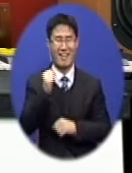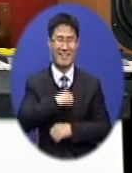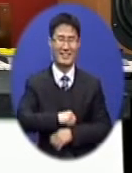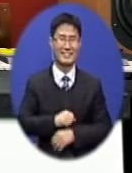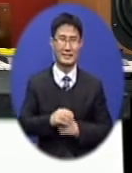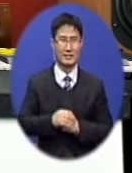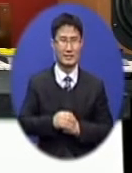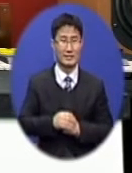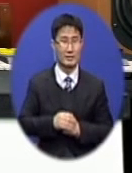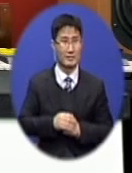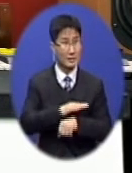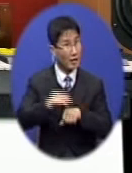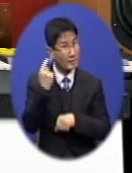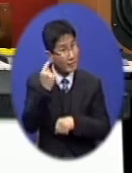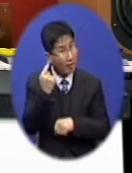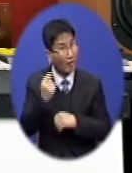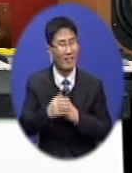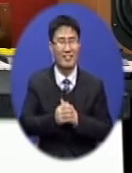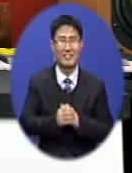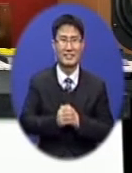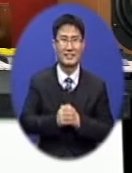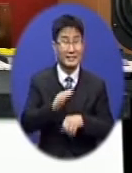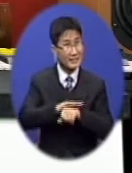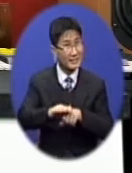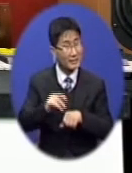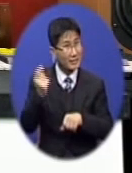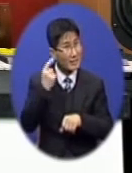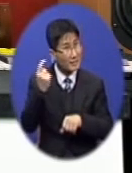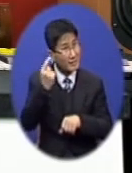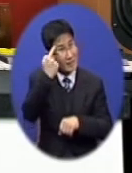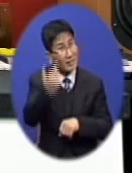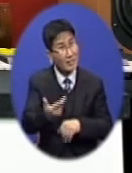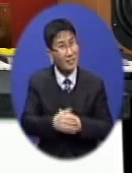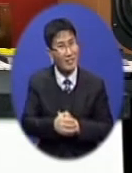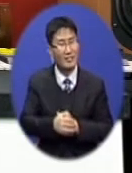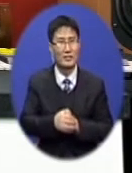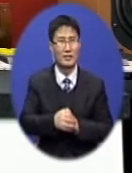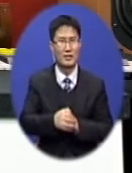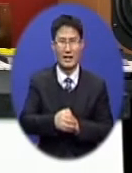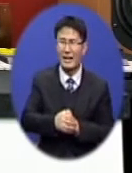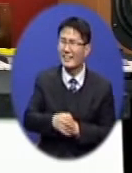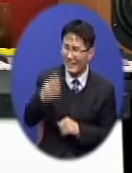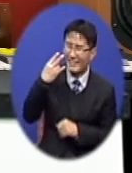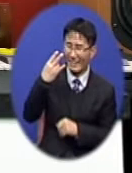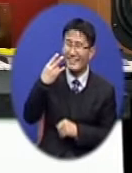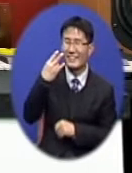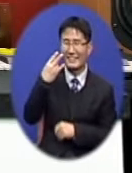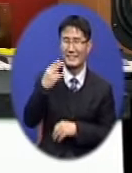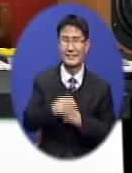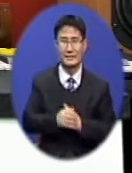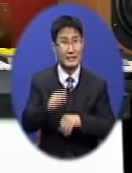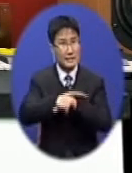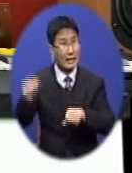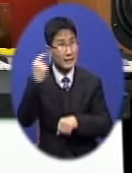네. 네. 소리 잘 들리시죠? 예? 소리 잘 들리시죠? 예, 예.